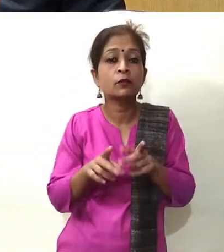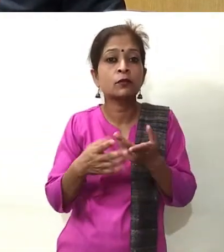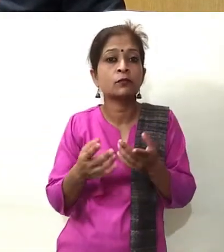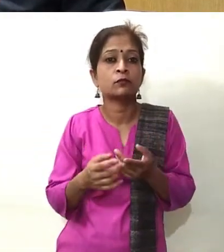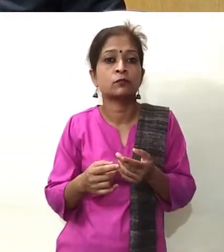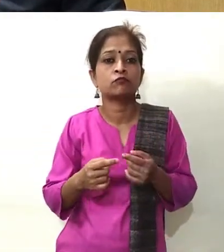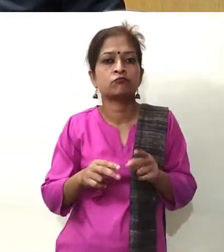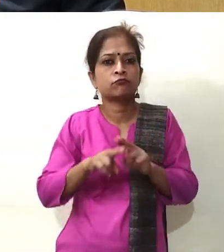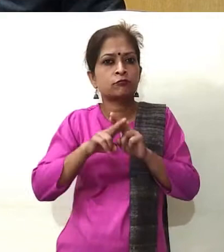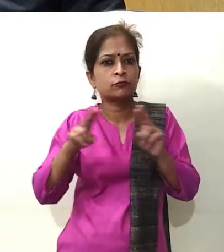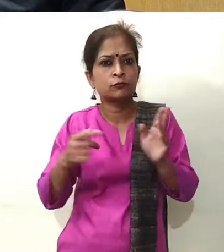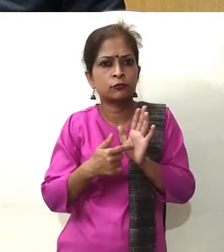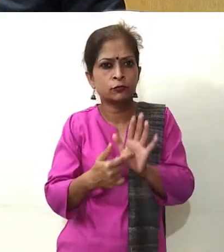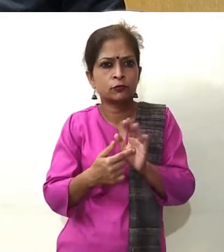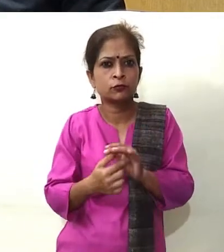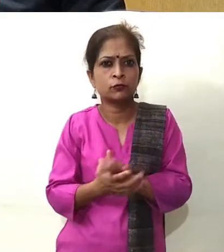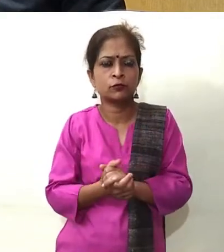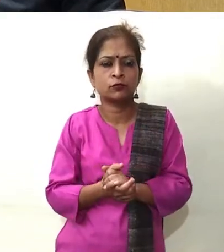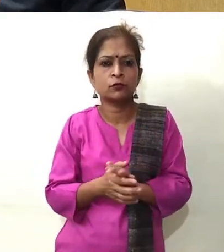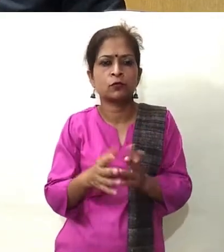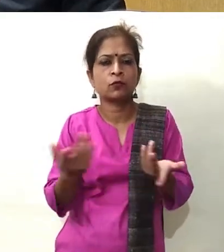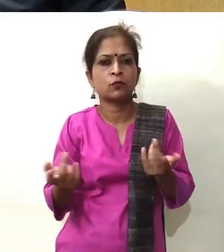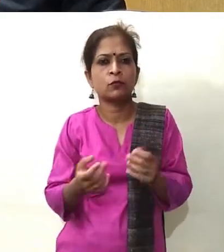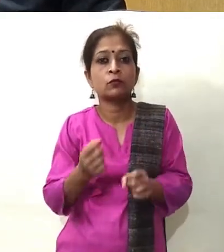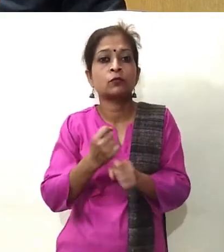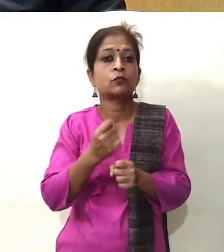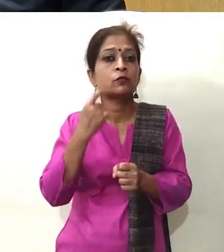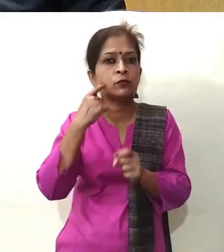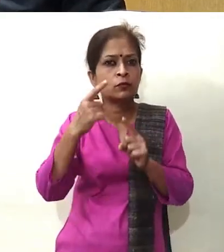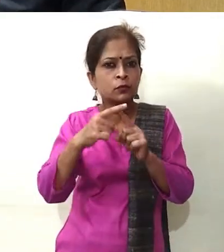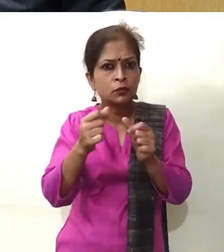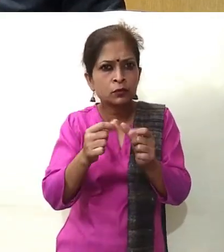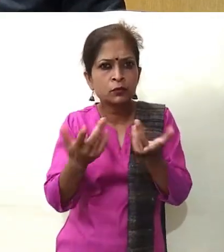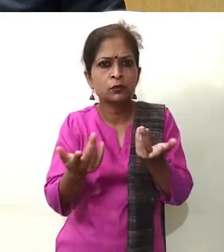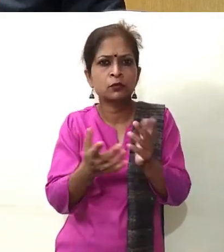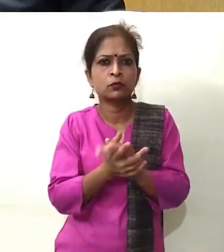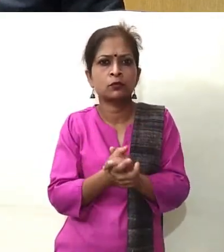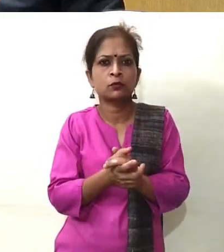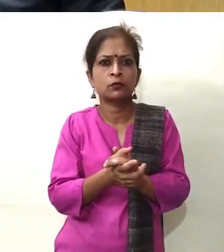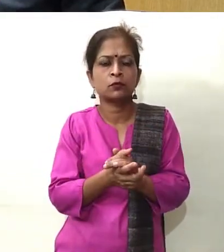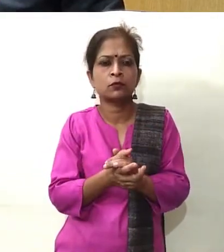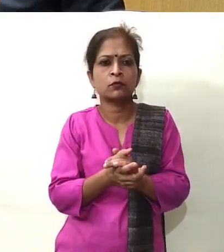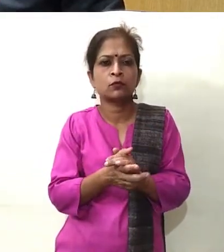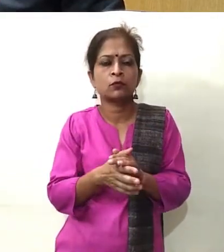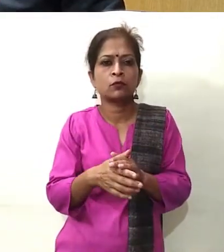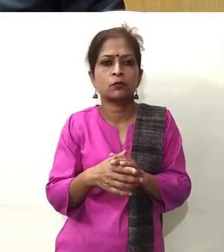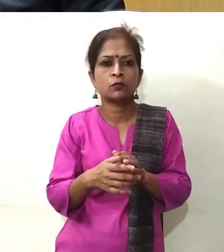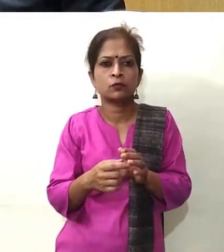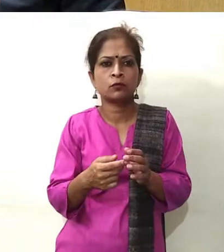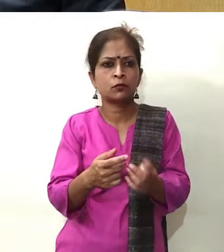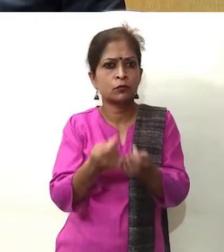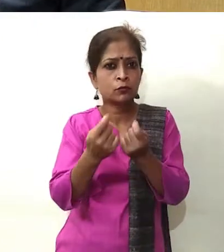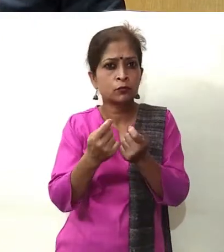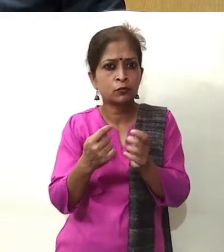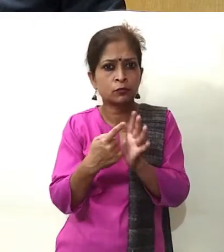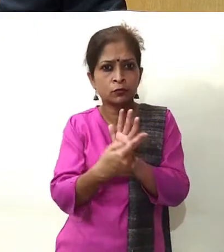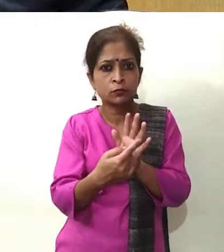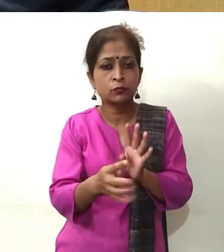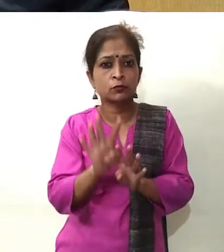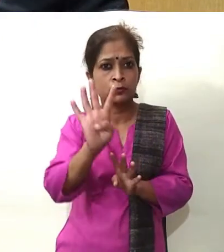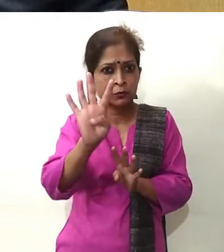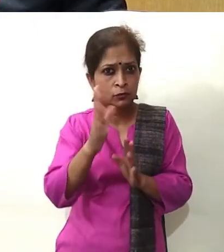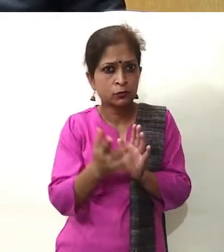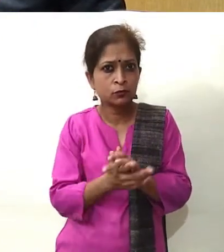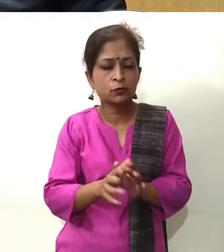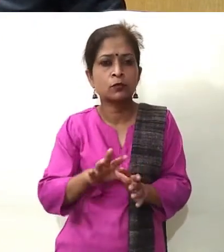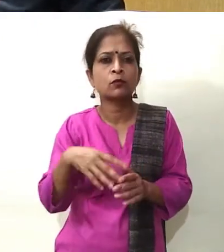जाए, इसलिए 4 घोड़े हमने लगा लिए, चाहे वो गीता प्रेस की किताबें हों जिनके कवर पे 4 घोड़े लग गए, या चाहे